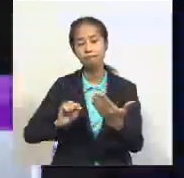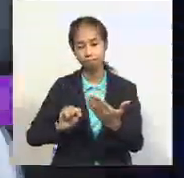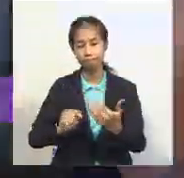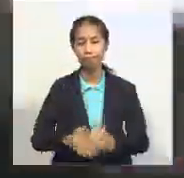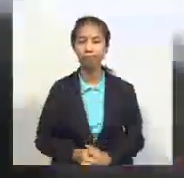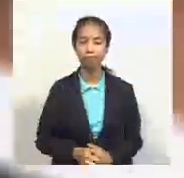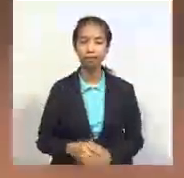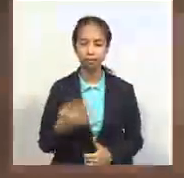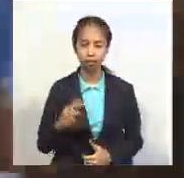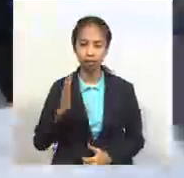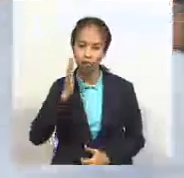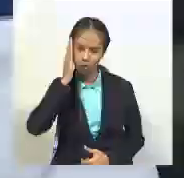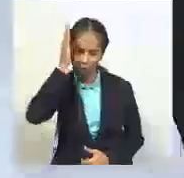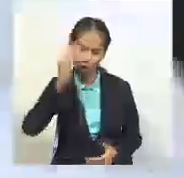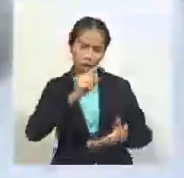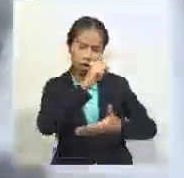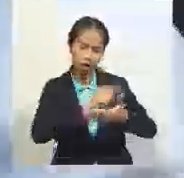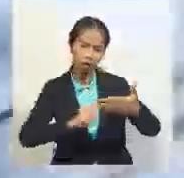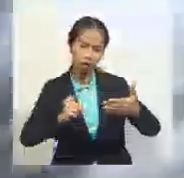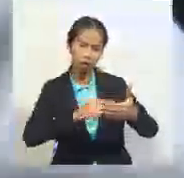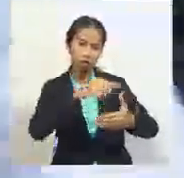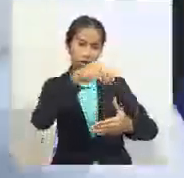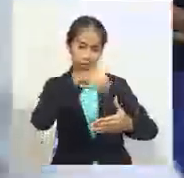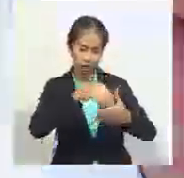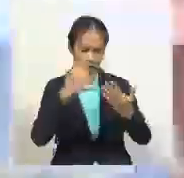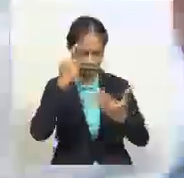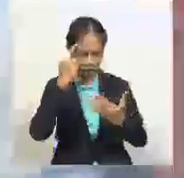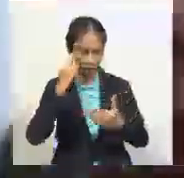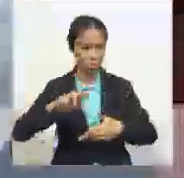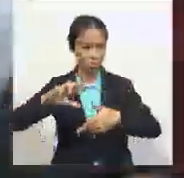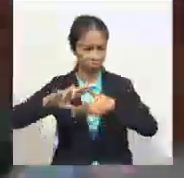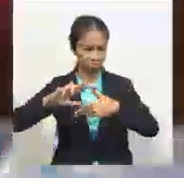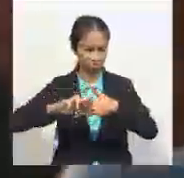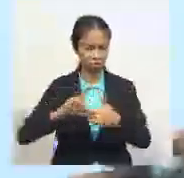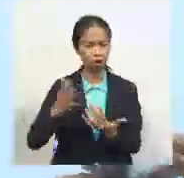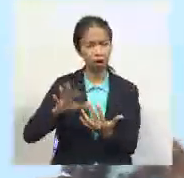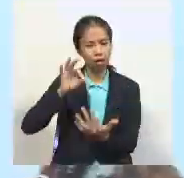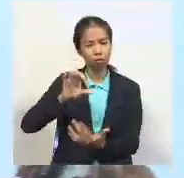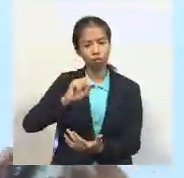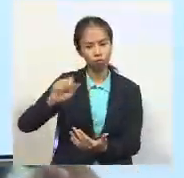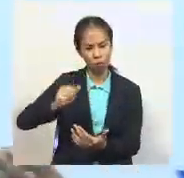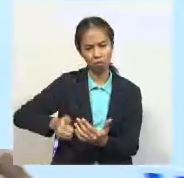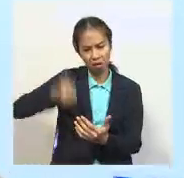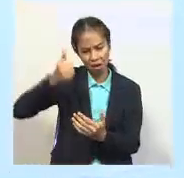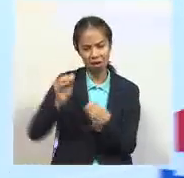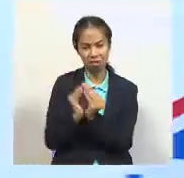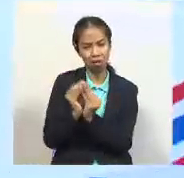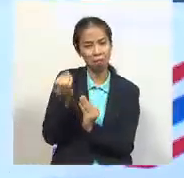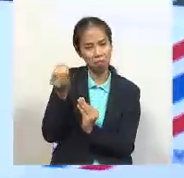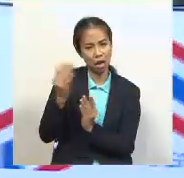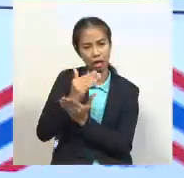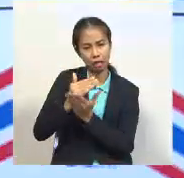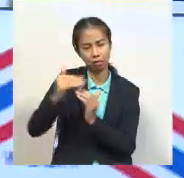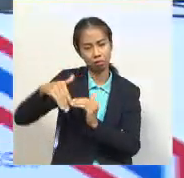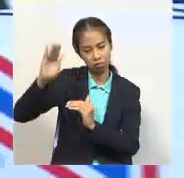ส่วนการเลือกตั้งในครั้งหน้าก็หวังว่าพรรคพลังประชารัฐนั้นจะต้องได้ส.ส.เกินครึ่งและจะต้องรักษาจำนวนเดิมที่เ